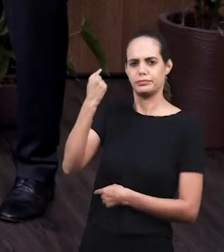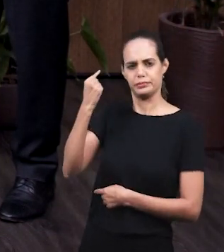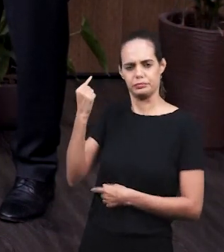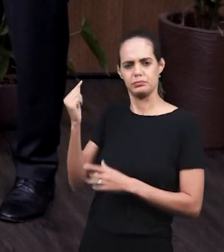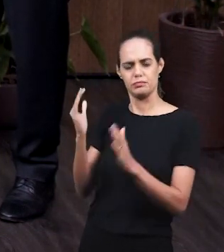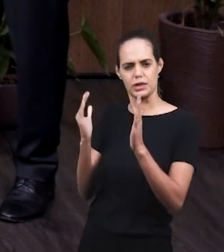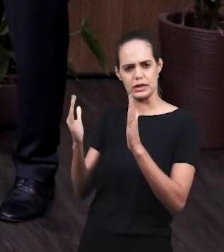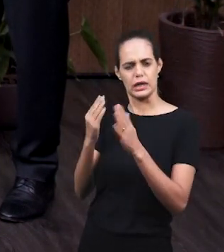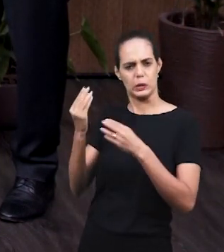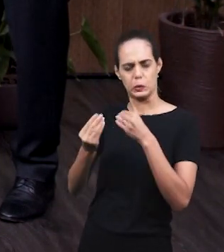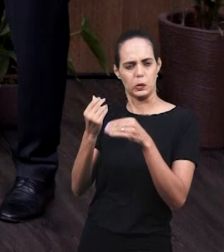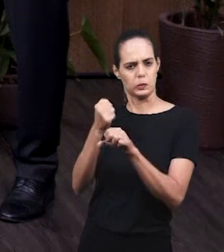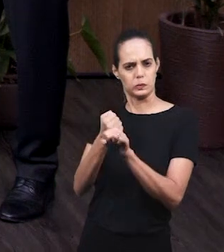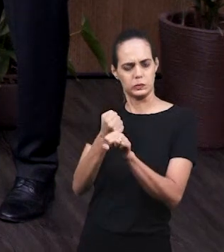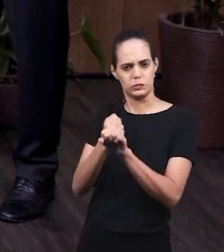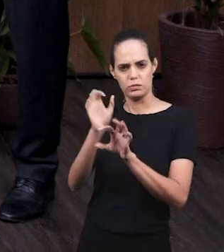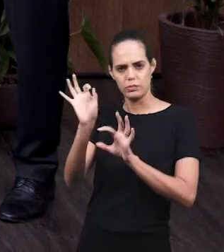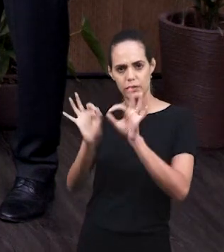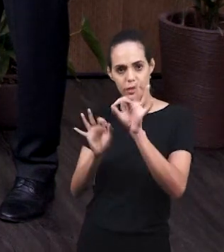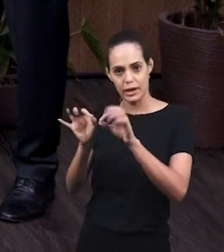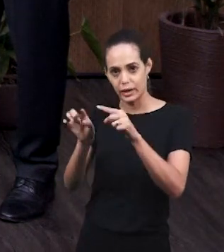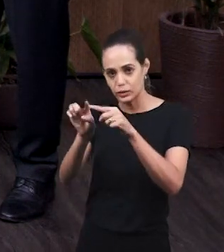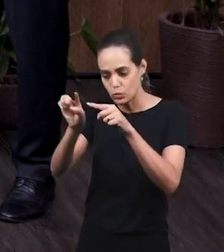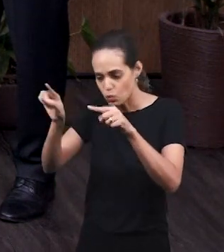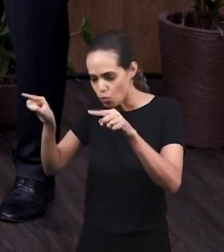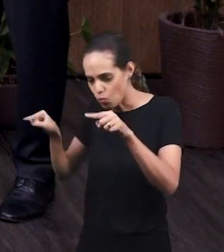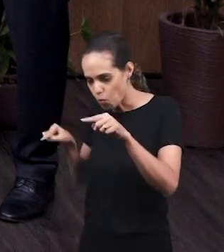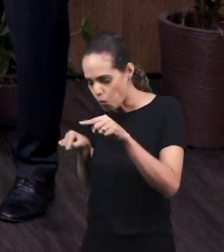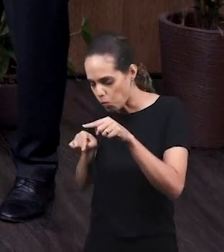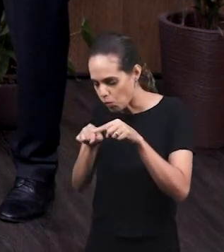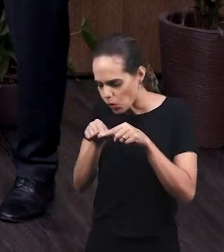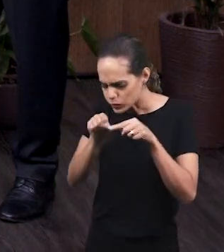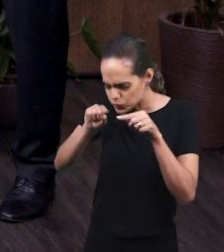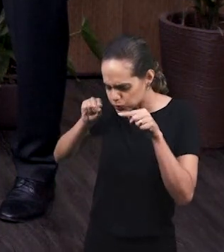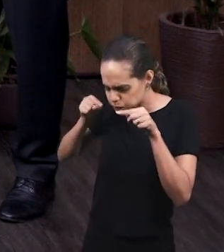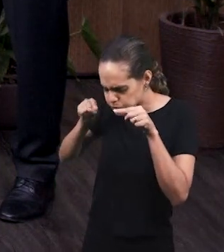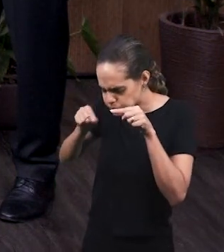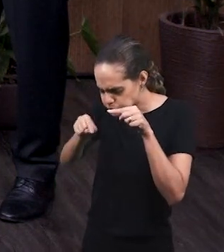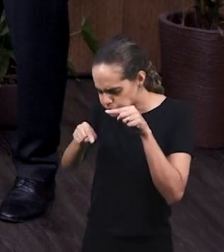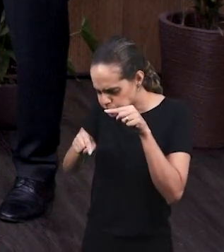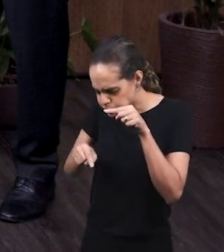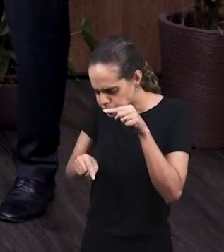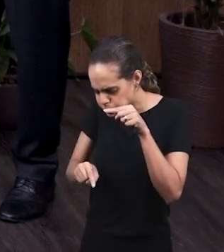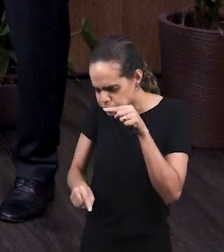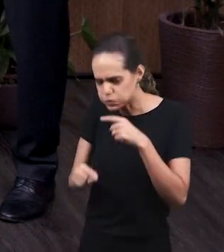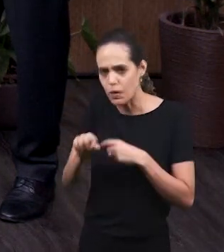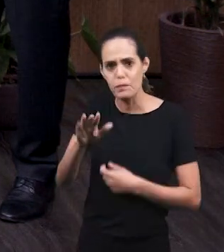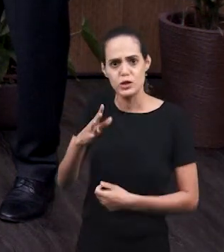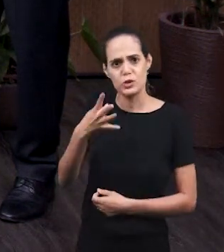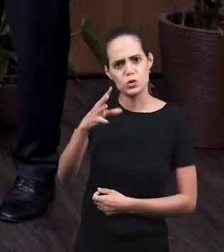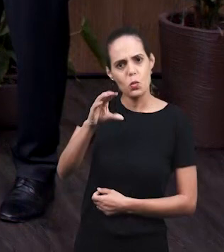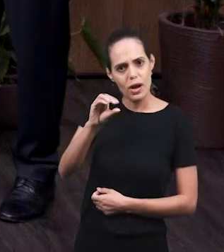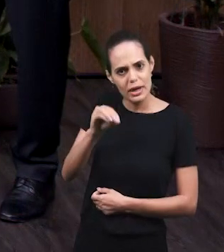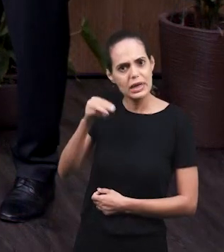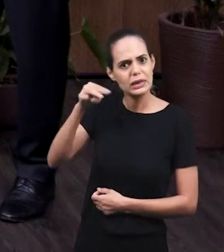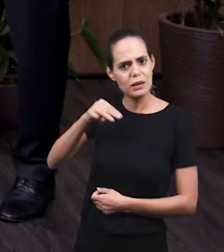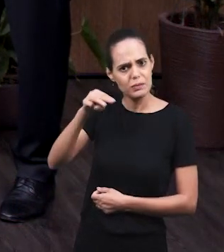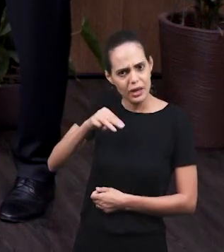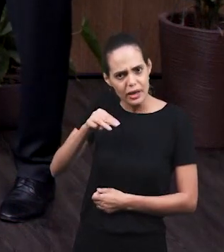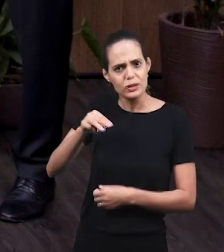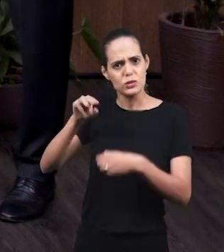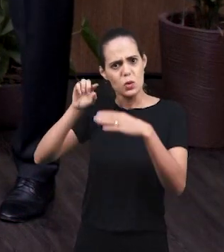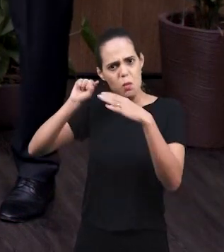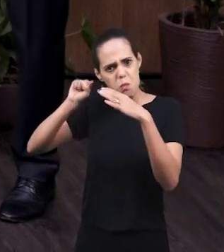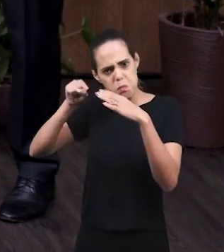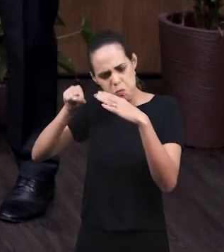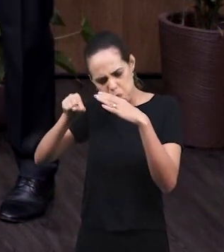construit. Quand il a dit que le puits était profond, c'est parce que c'était une profondeur à peu près de 40 mètres. Il était